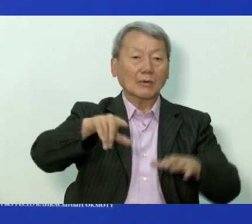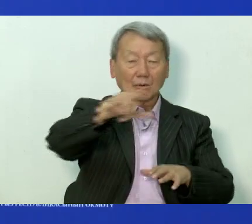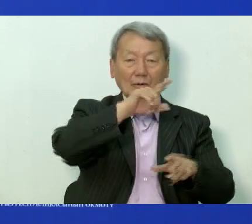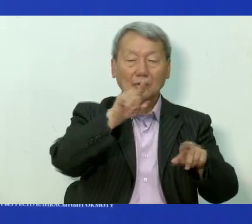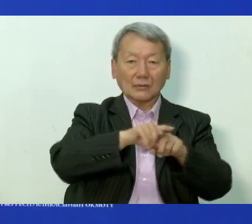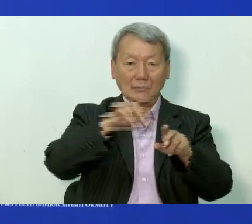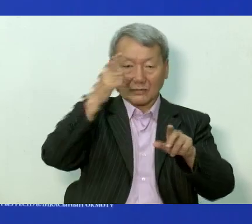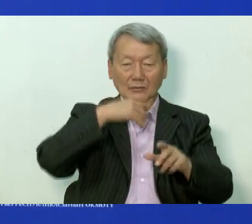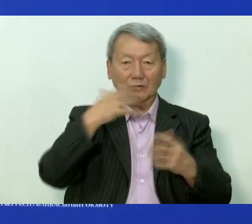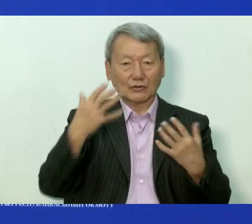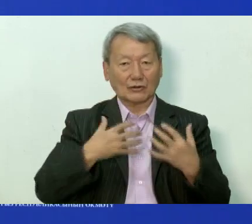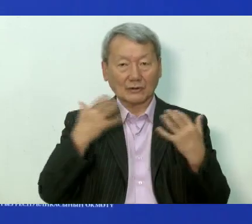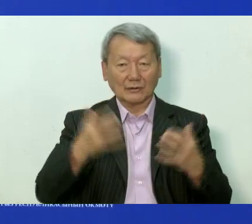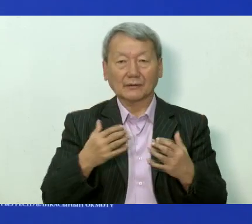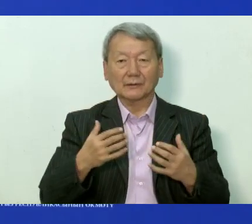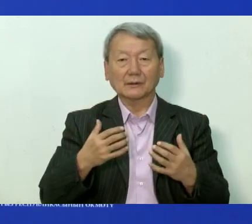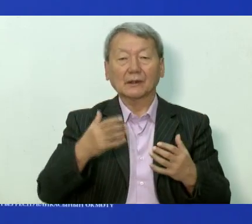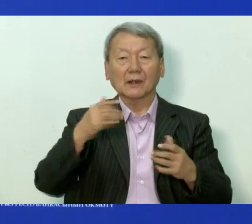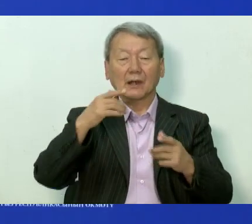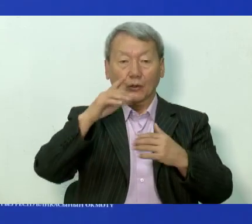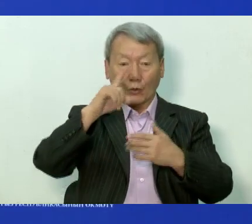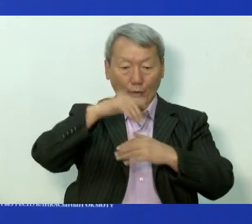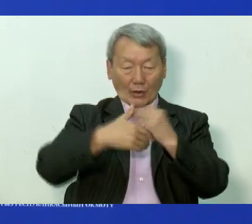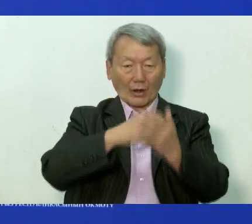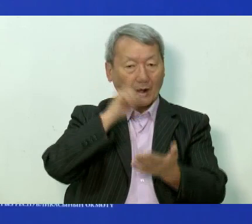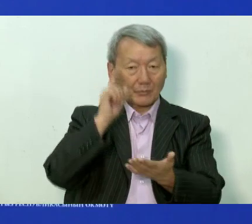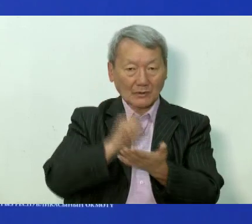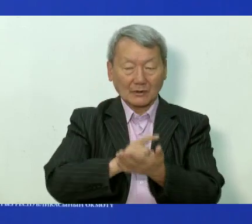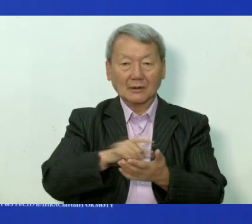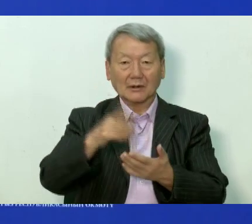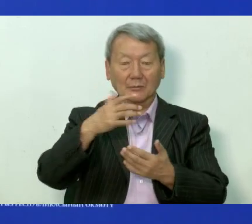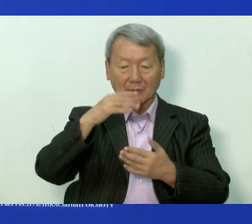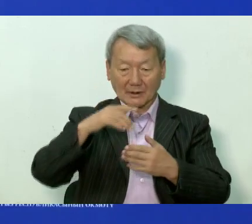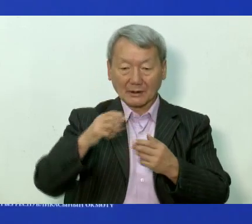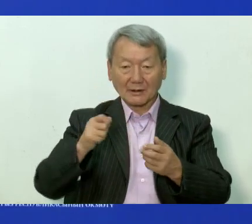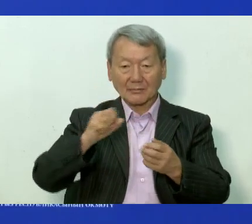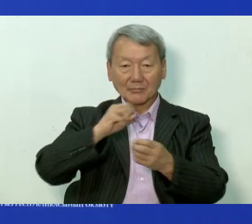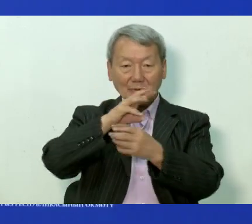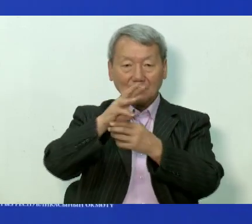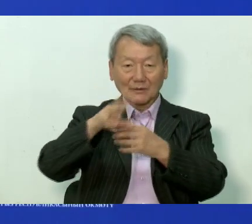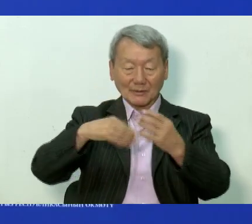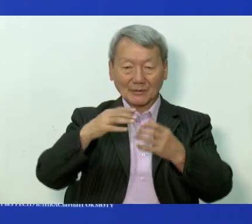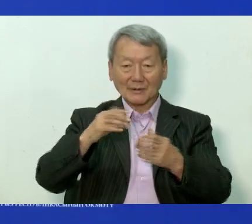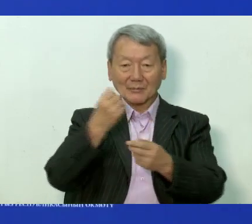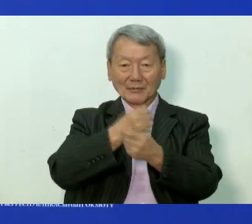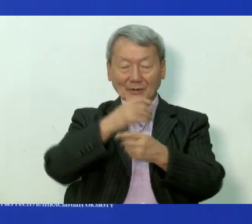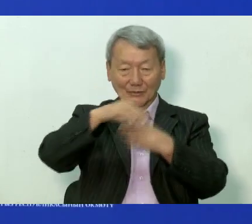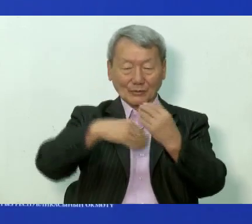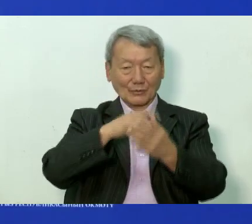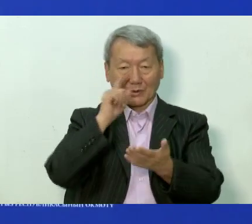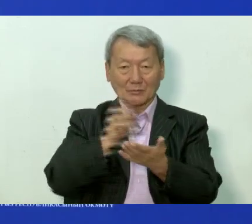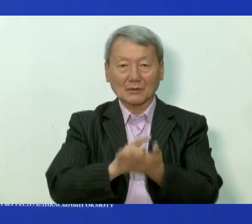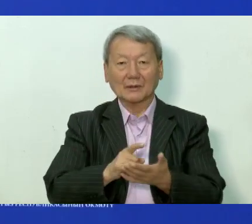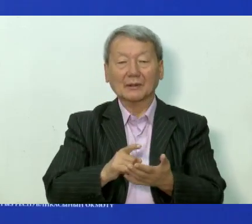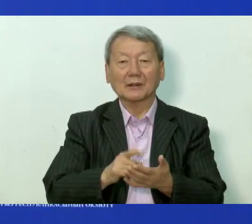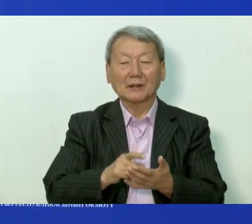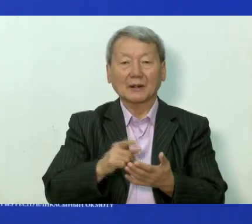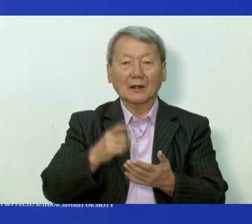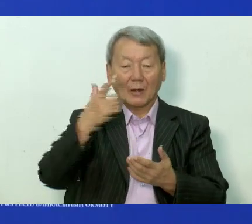дерлерден тағыныш керек. Колды самындап жу, жантисептикалық қараджаттарды қолдыныш керек.